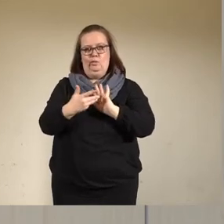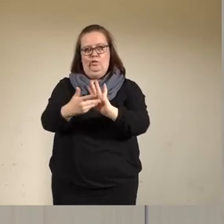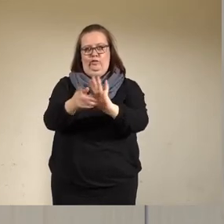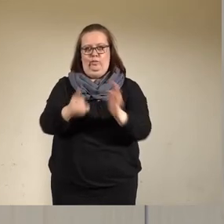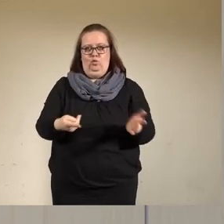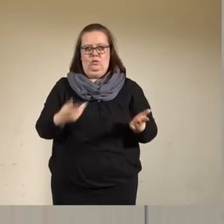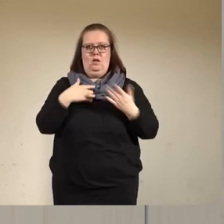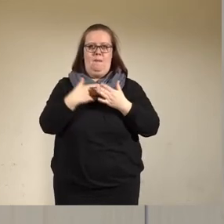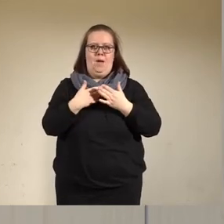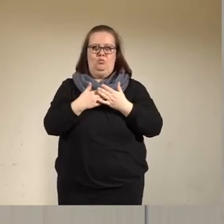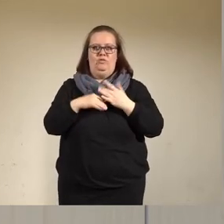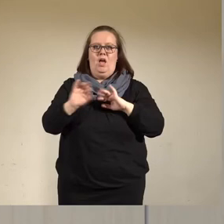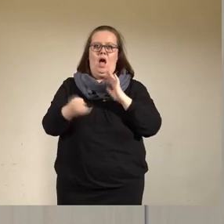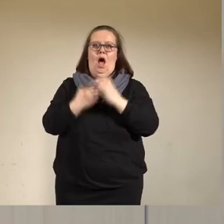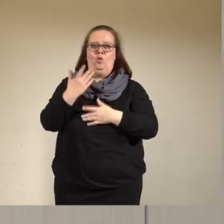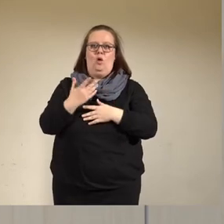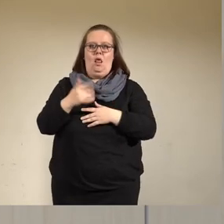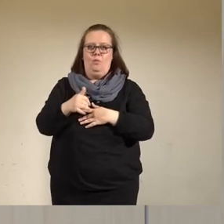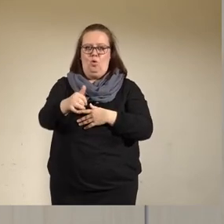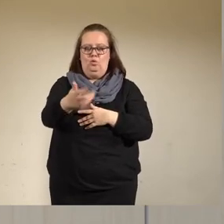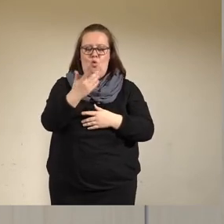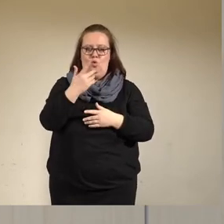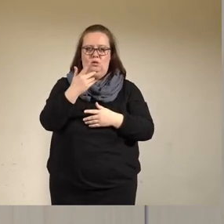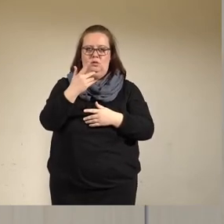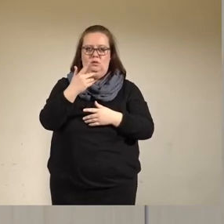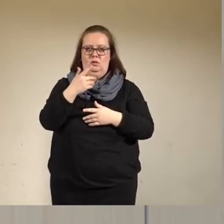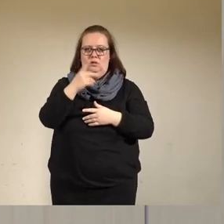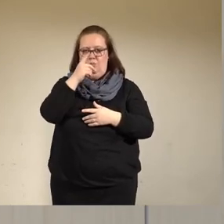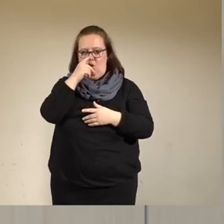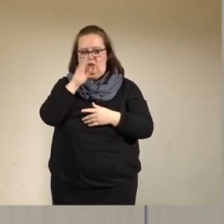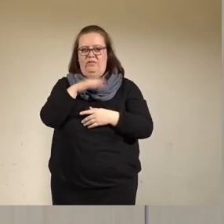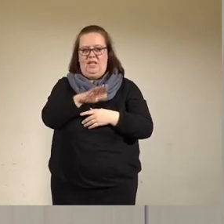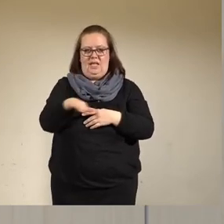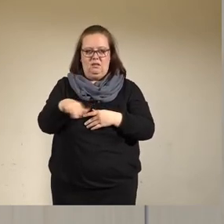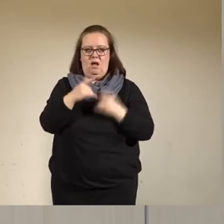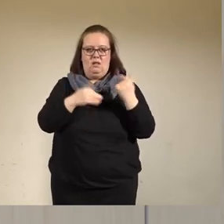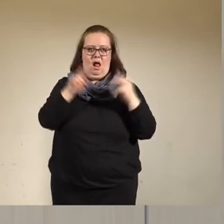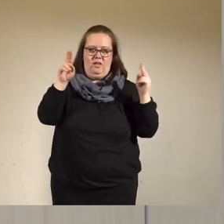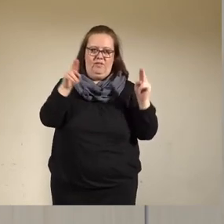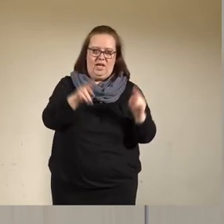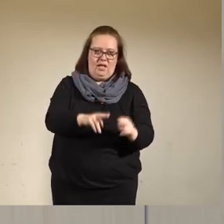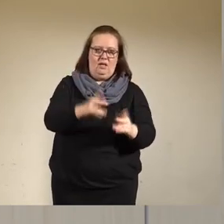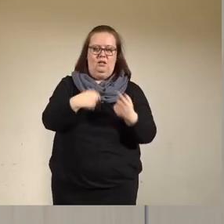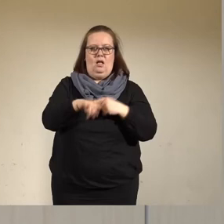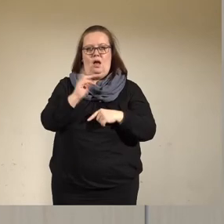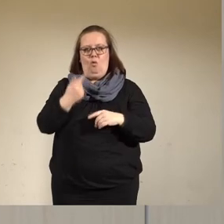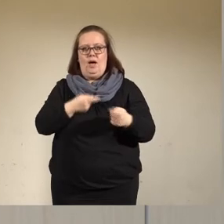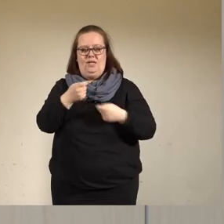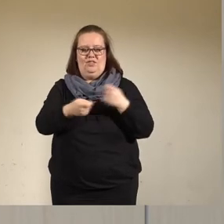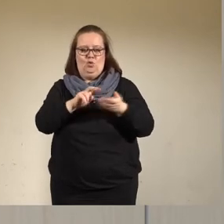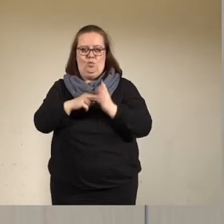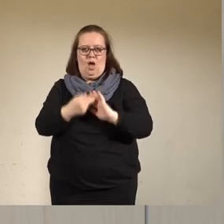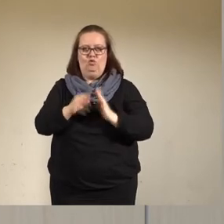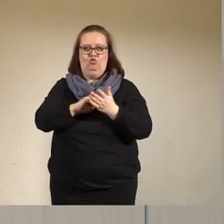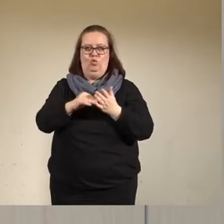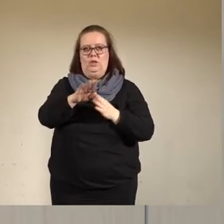stellen. Beispielsweise die aktuell geringeren Prognosen bei den geringeren Kinderzahlen in der Zukunft, die wir bisher bei den Investitionsplanungen